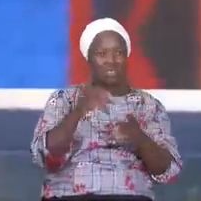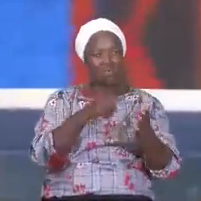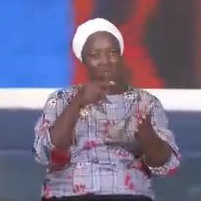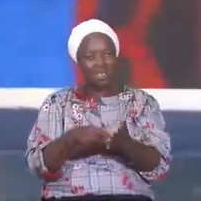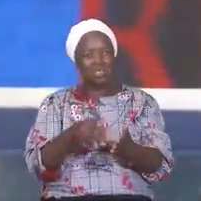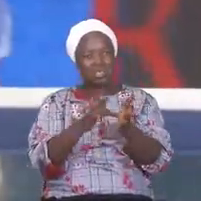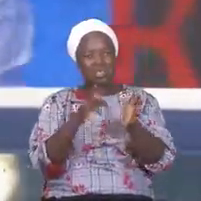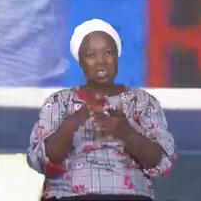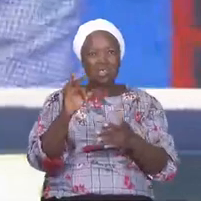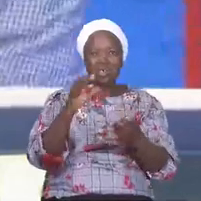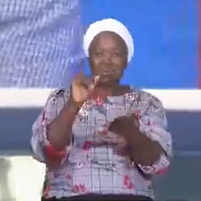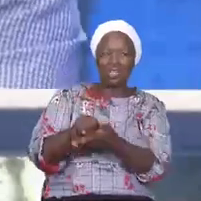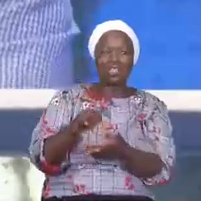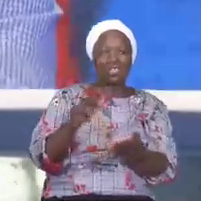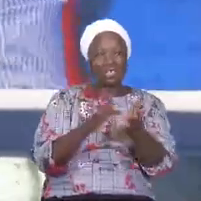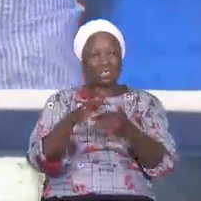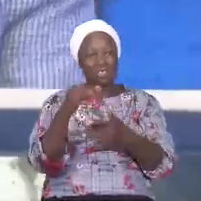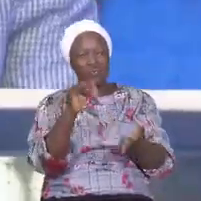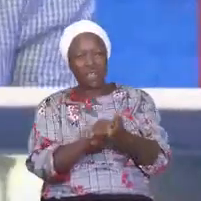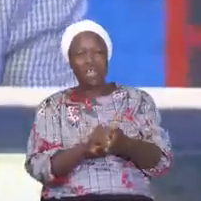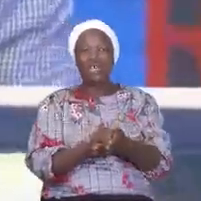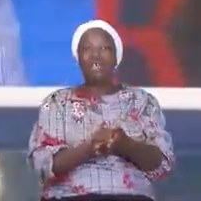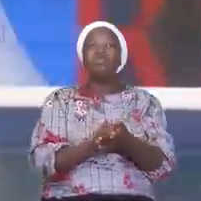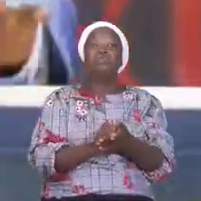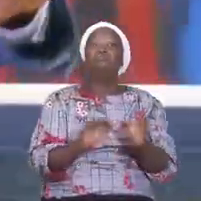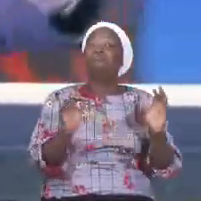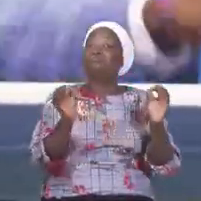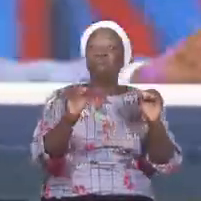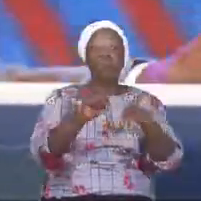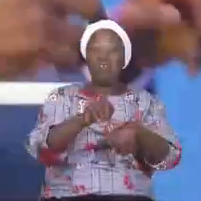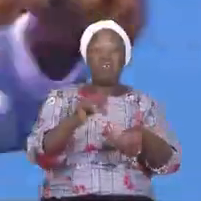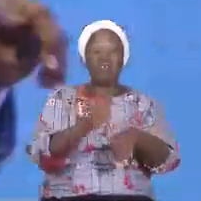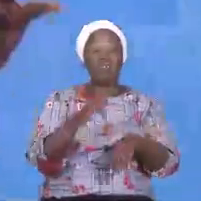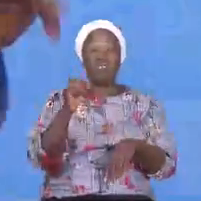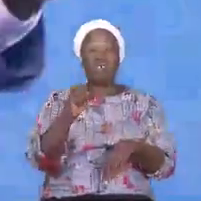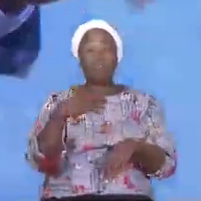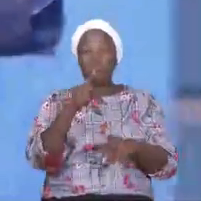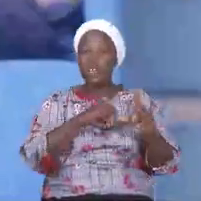est-ce que vous entendez parler d'un autre Jésus ailleurs? Le Jésus de ceci, le Jésus de cela,